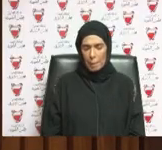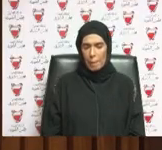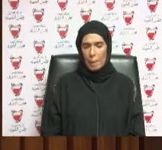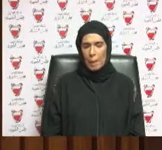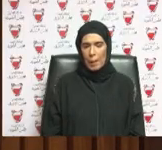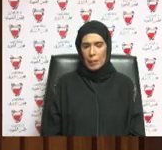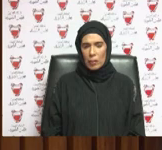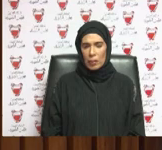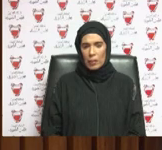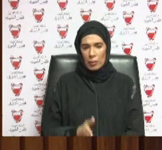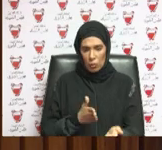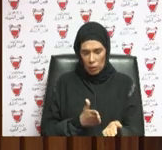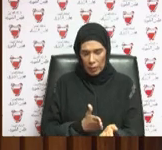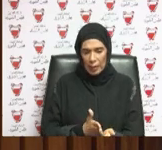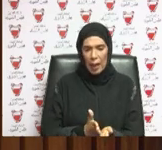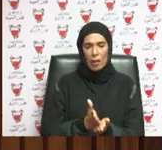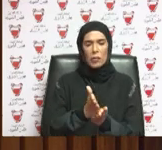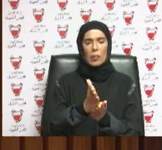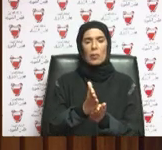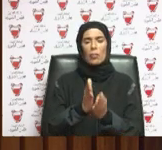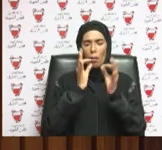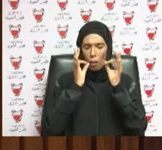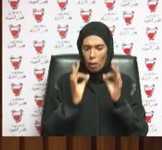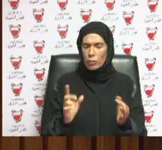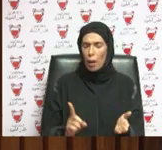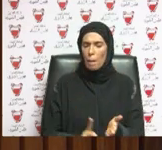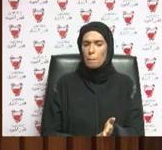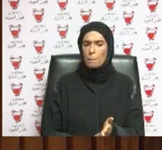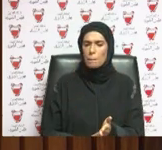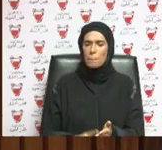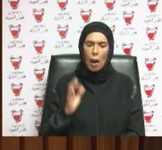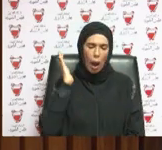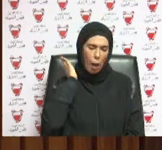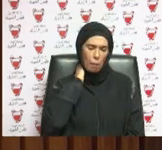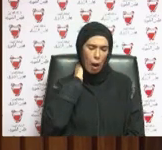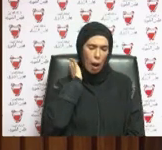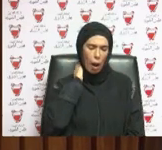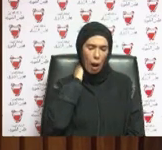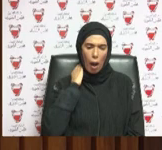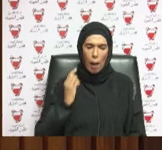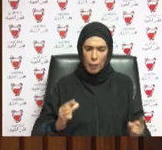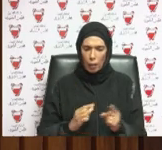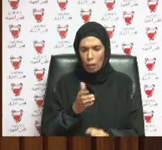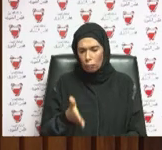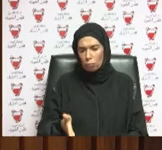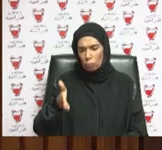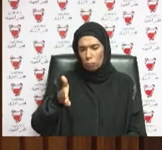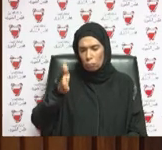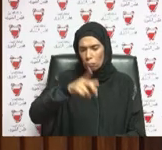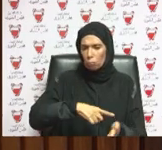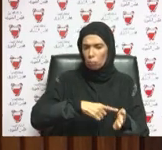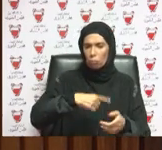الحين نهج ومنهج سموه يجب أن يكون أمانة علينا أن نرعاها ونتوارثها جيل ورا جيل، يجب